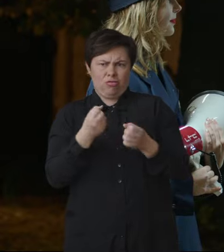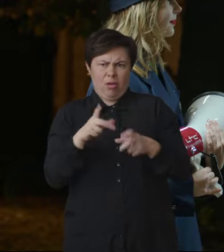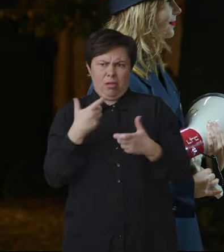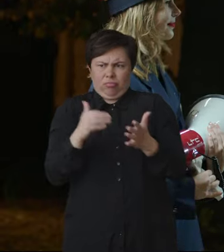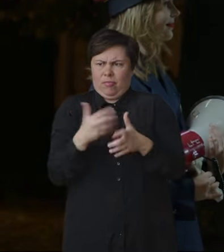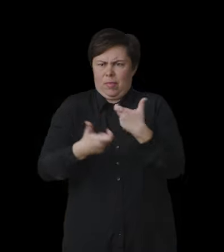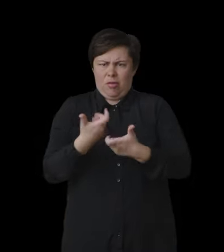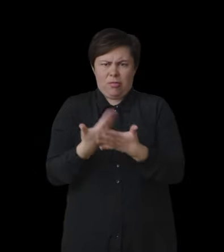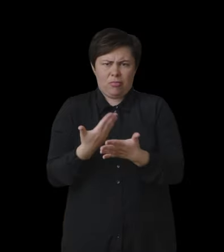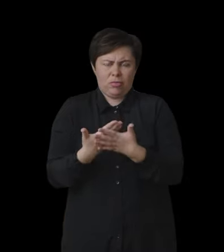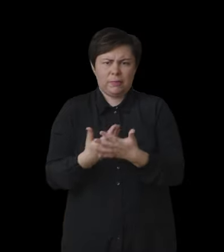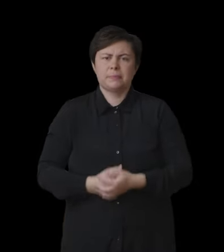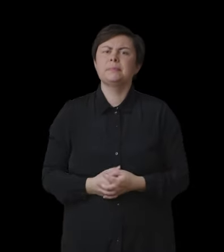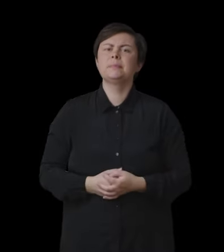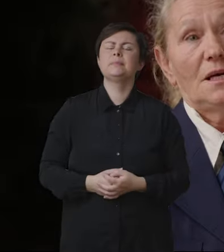dzieje?